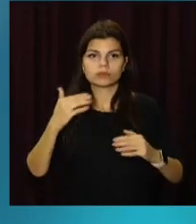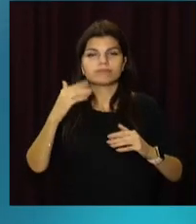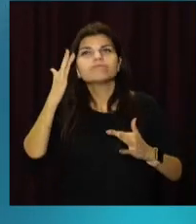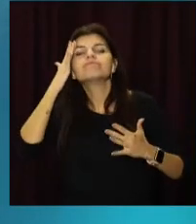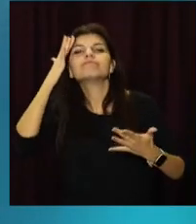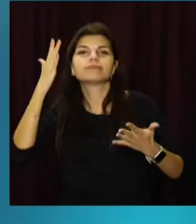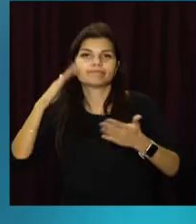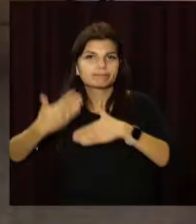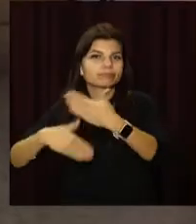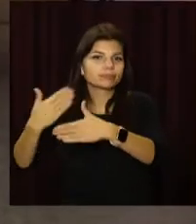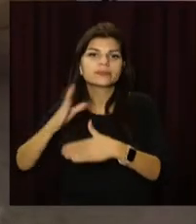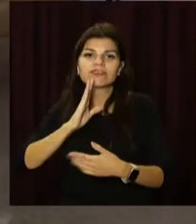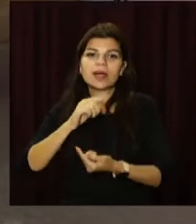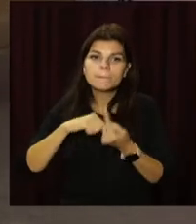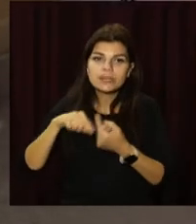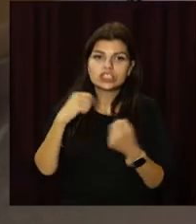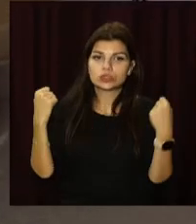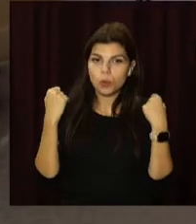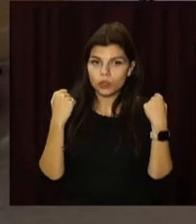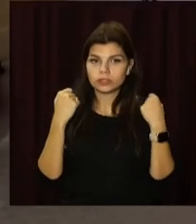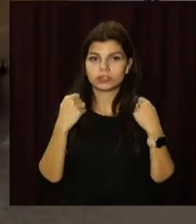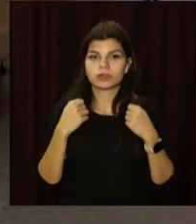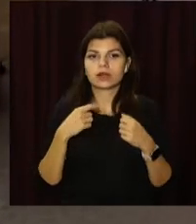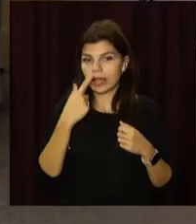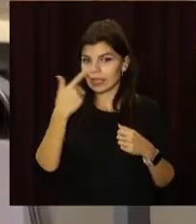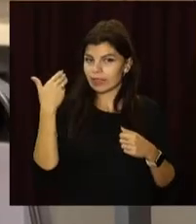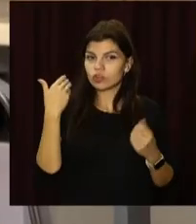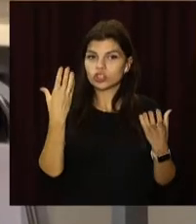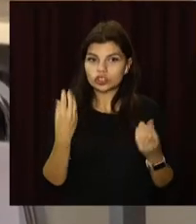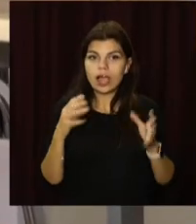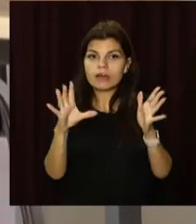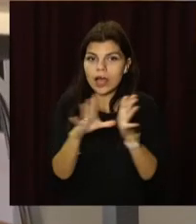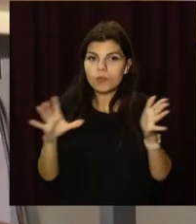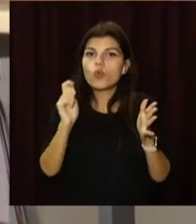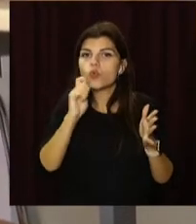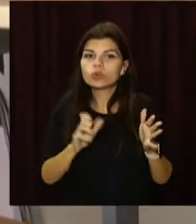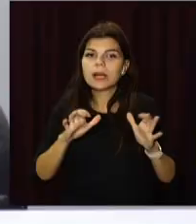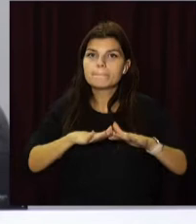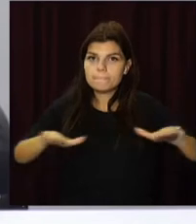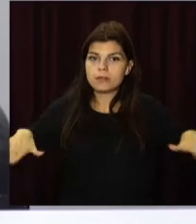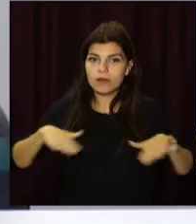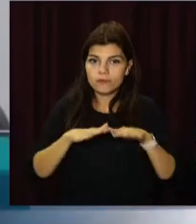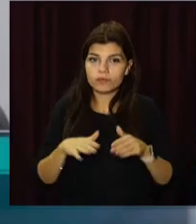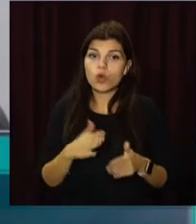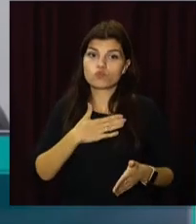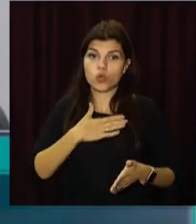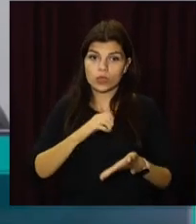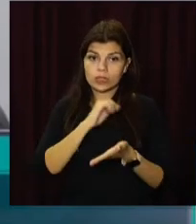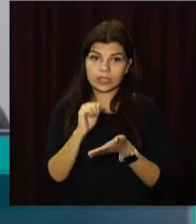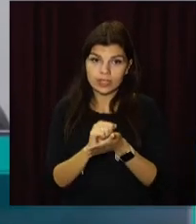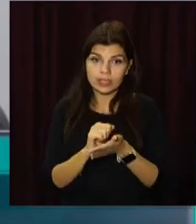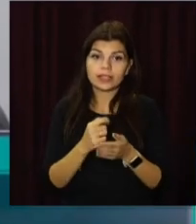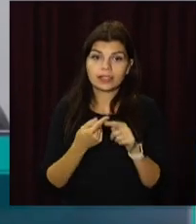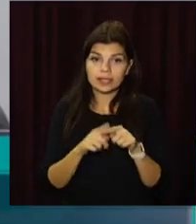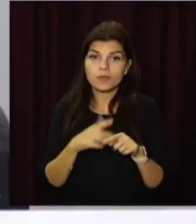мрії. Активістка, бізнес-леді, спортсменка, а віднедавна ще й рекордсменка України з плавання. Мій диплом свідчить